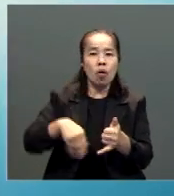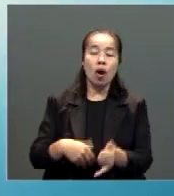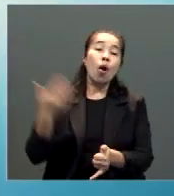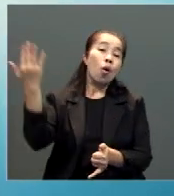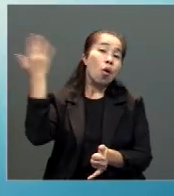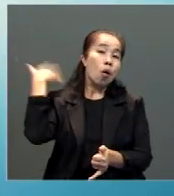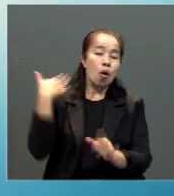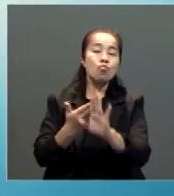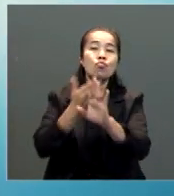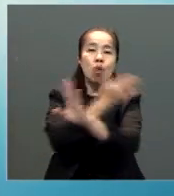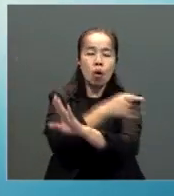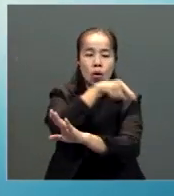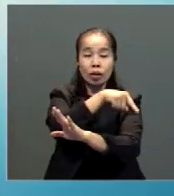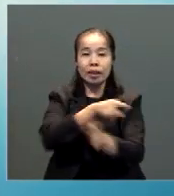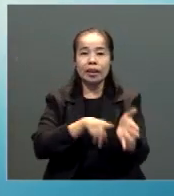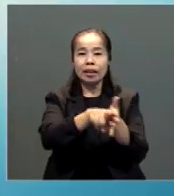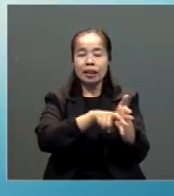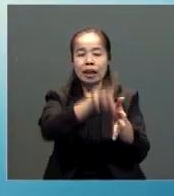คนนะครับในนี้ก็จะพบว่าเป็นการสัมผัสกับผู้ป่วยที่มีการยืนยันก่อนหน้านี้นะครับ5